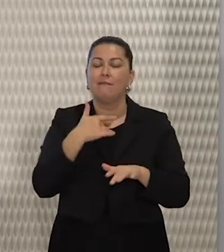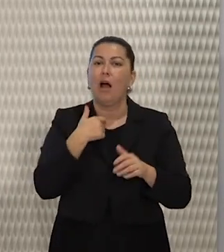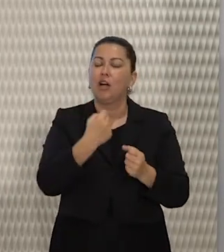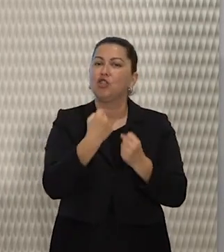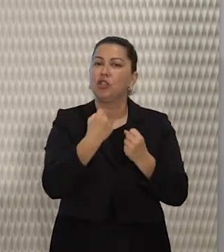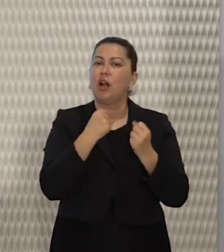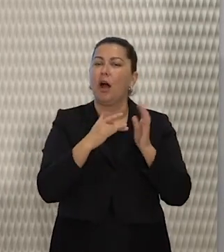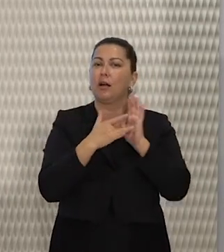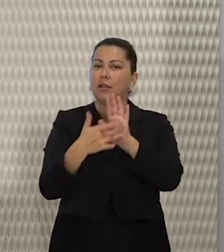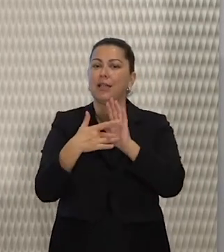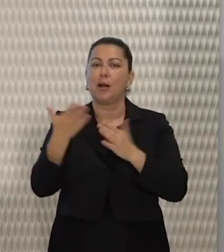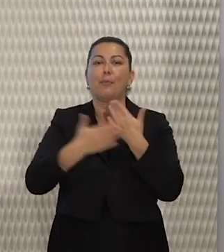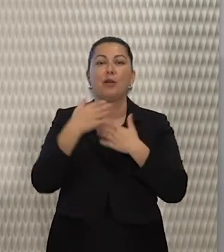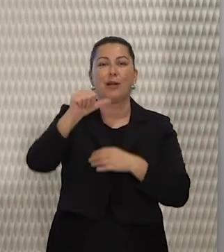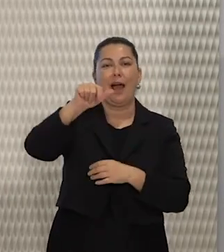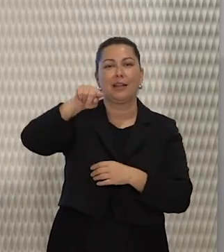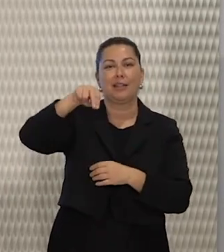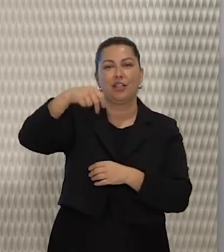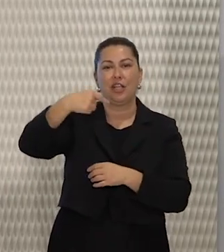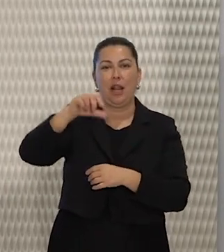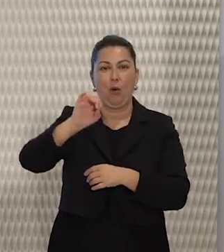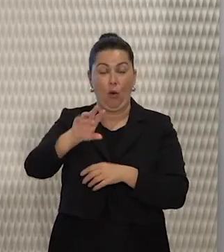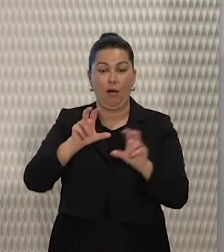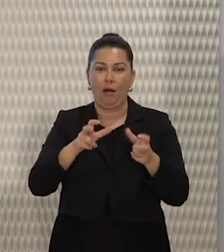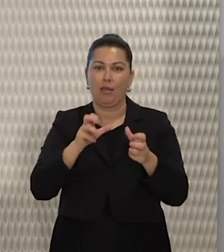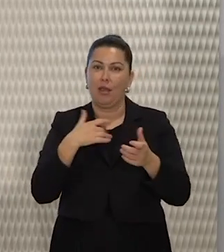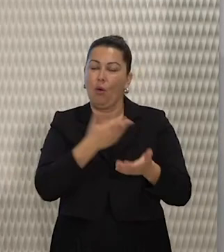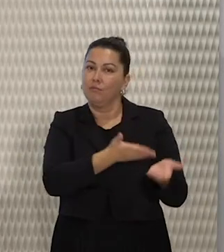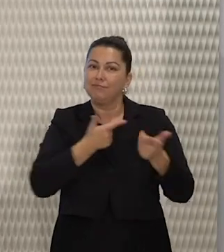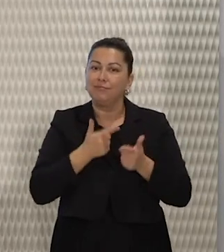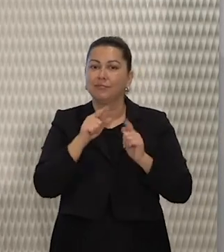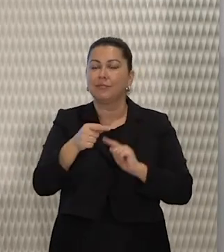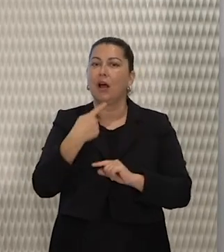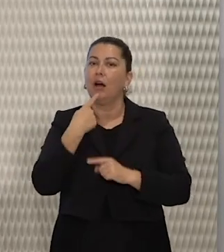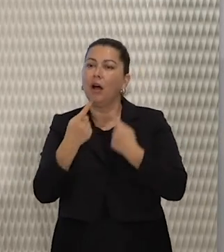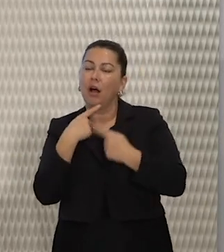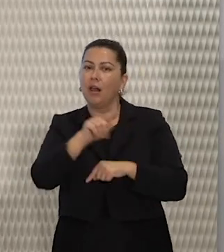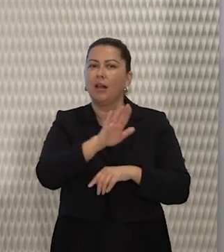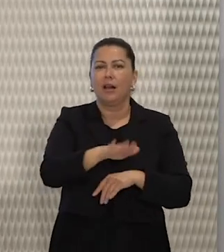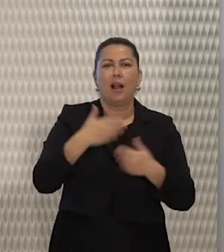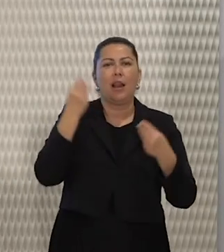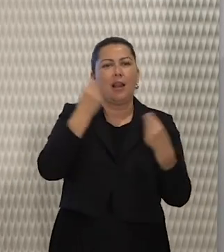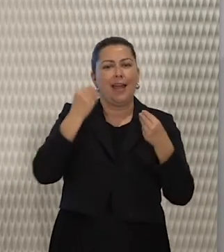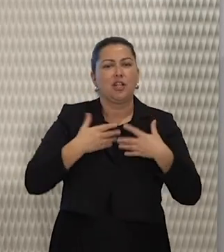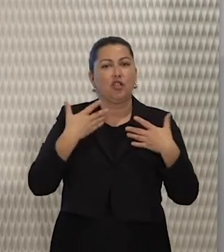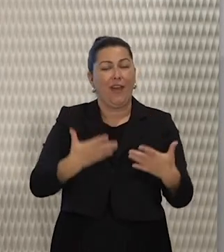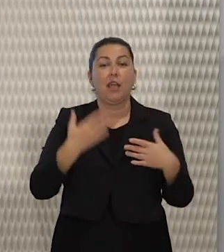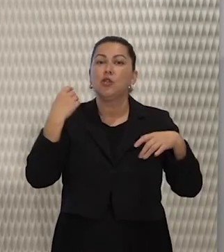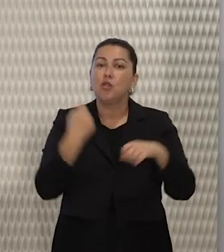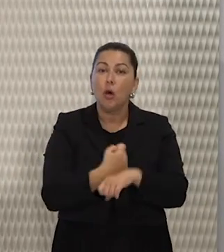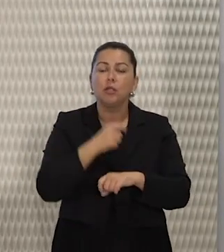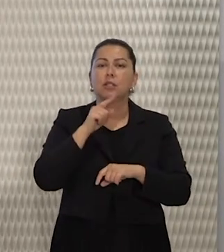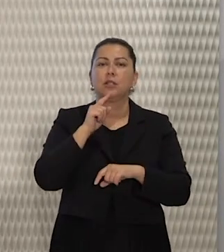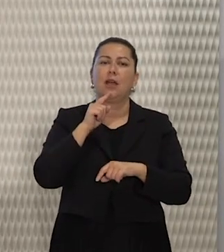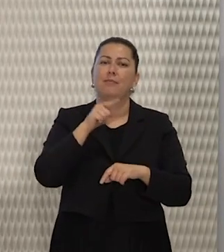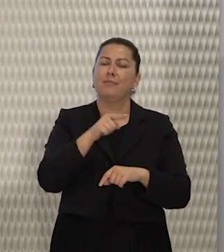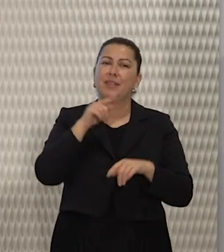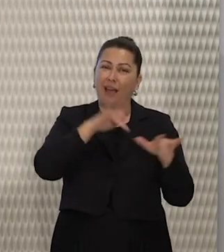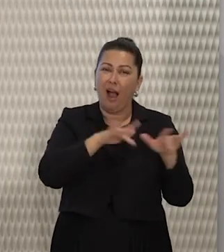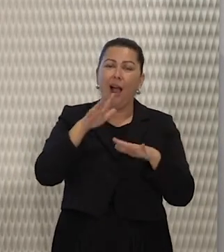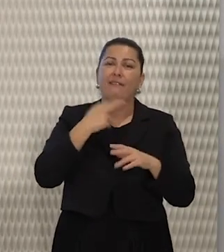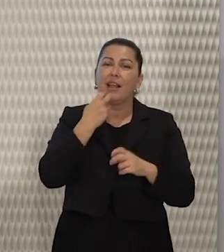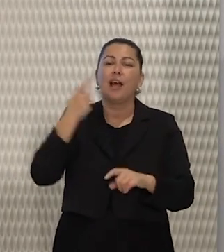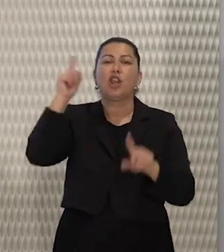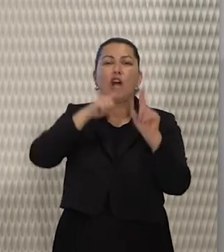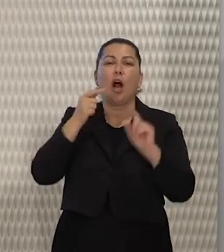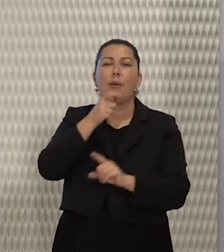aufgezeigt. Der Angelo eben zum Beispiel hat klargemacht, dass es doch irgendwie nicht sein kann, dass eine Lernschwäche seinem Traumberuf im Weg steht. Hat er